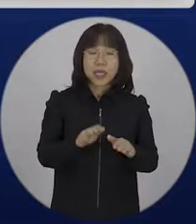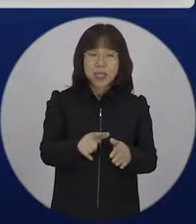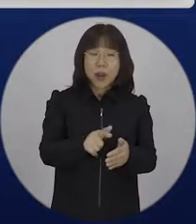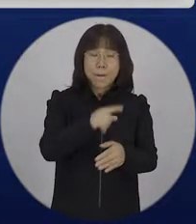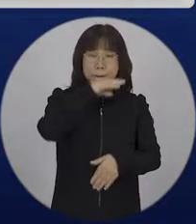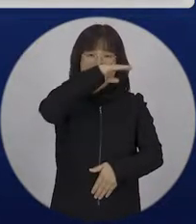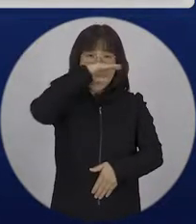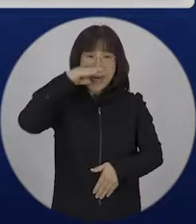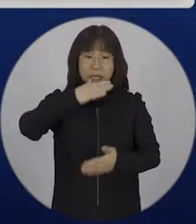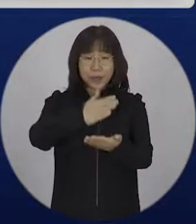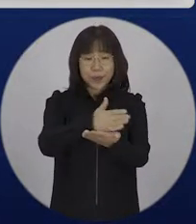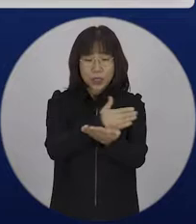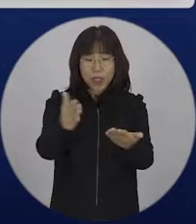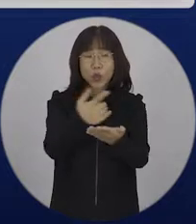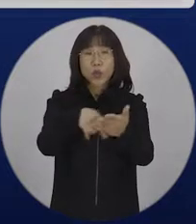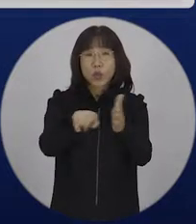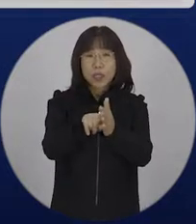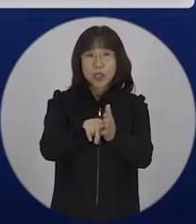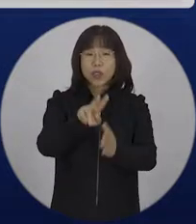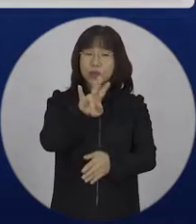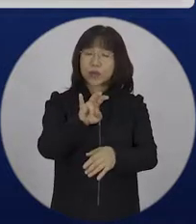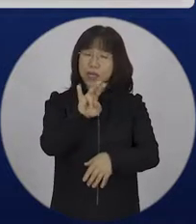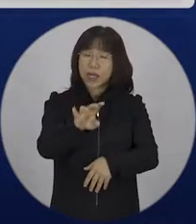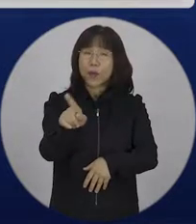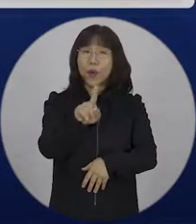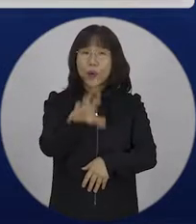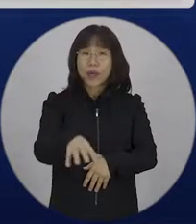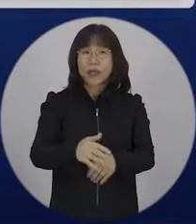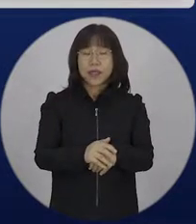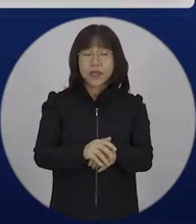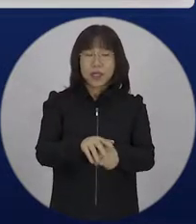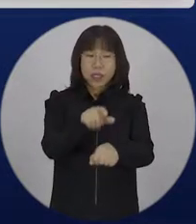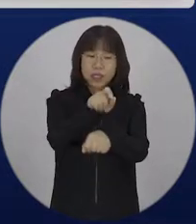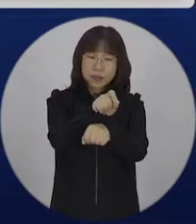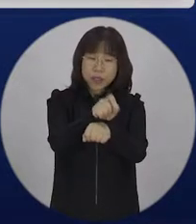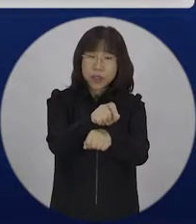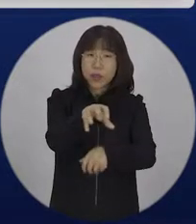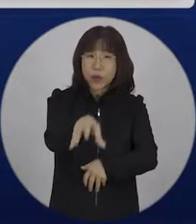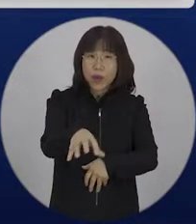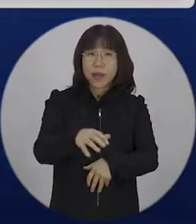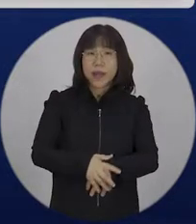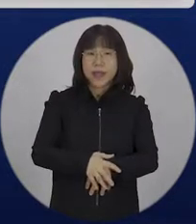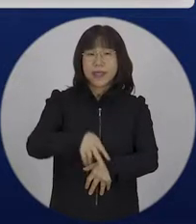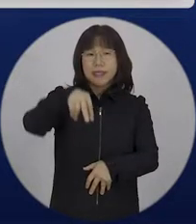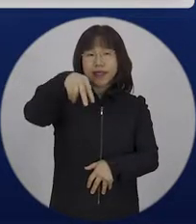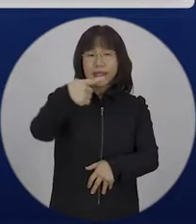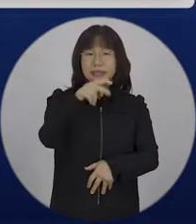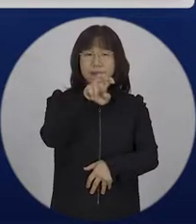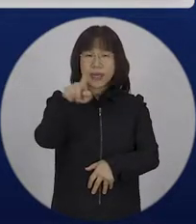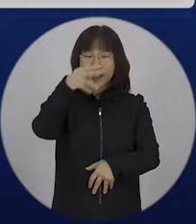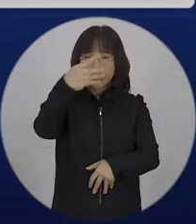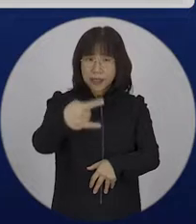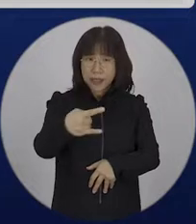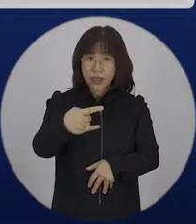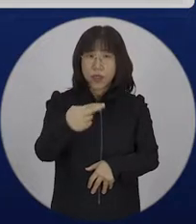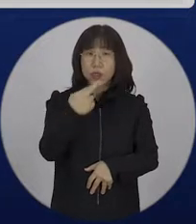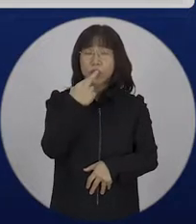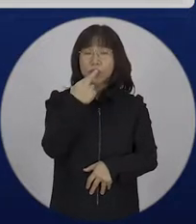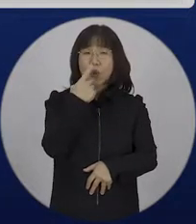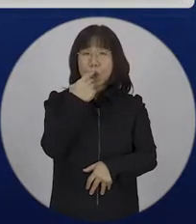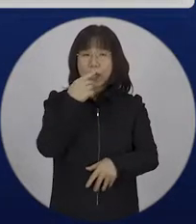올바른 분리배출을 돕기 위해 20개 각동 주민센터에 사물인터넷 기술을 활용한 스마트 종이팩